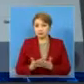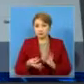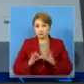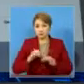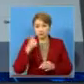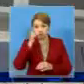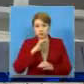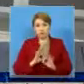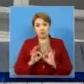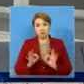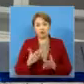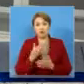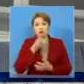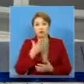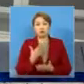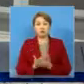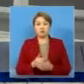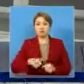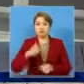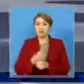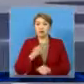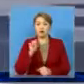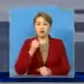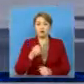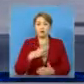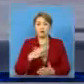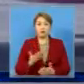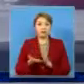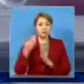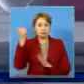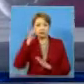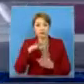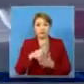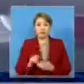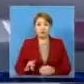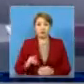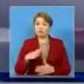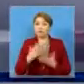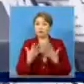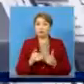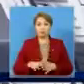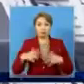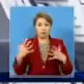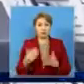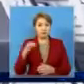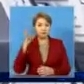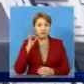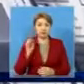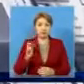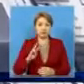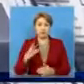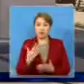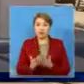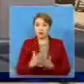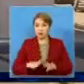год, положительные. Самое главное, уже в августе удалось достичь прошлогодних показателей по пассажиропотоку. Более того, в октябре и ноябре показатели